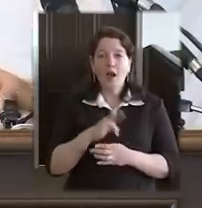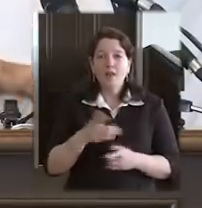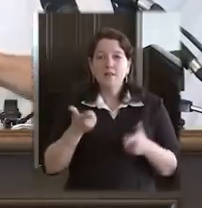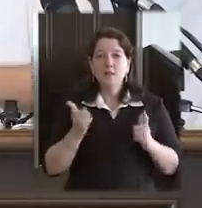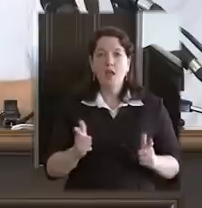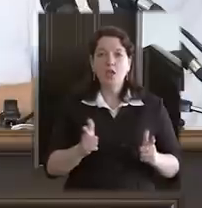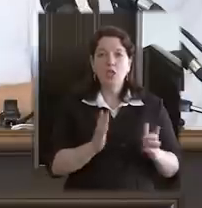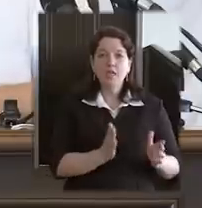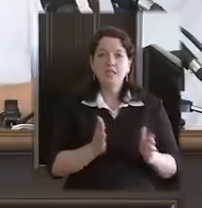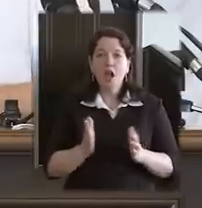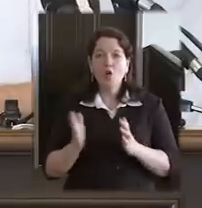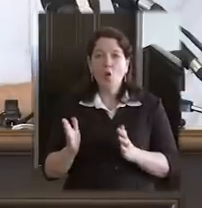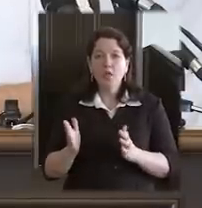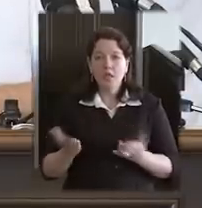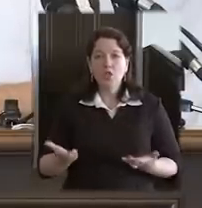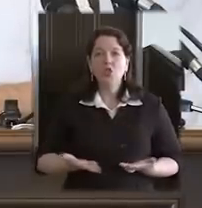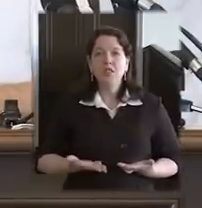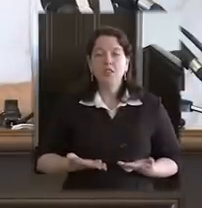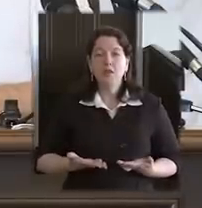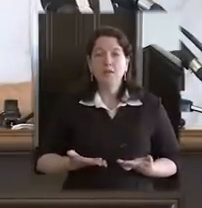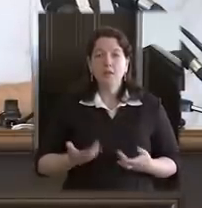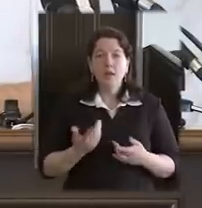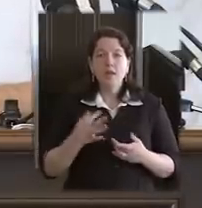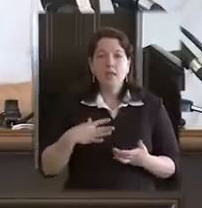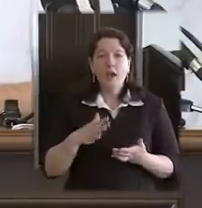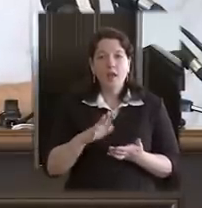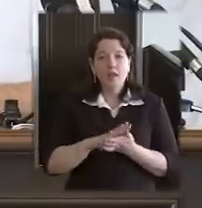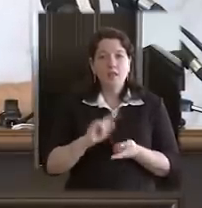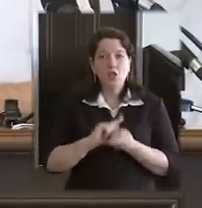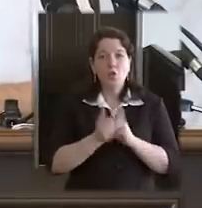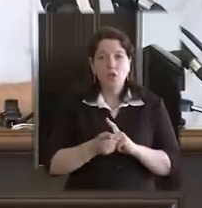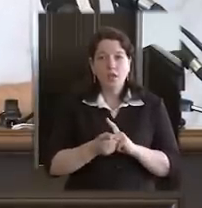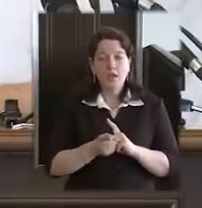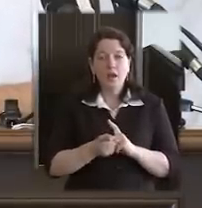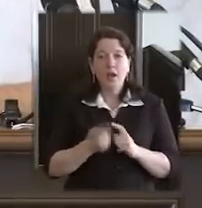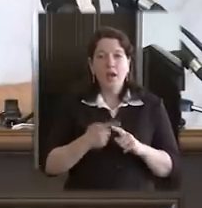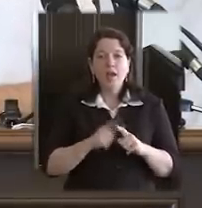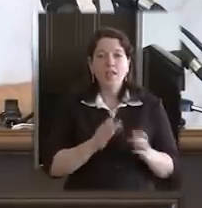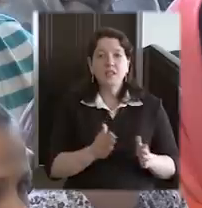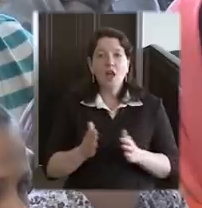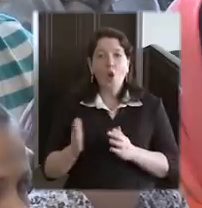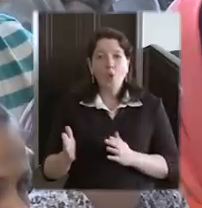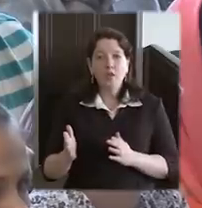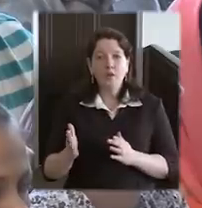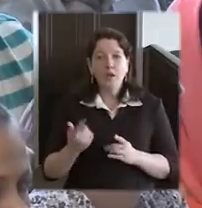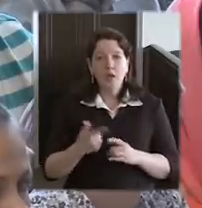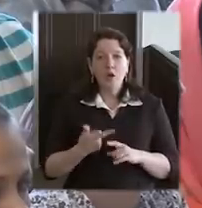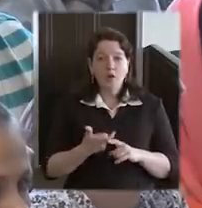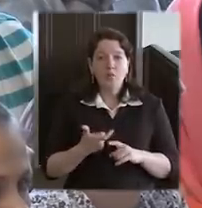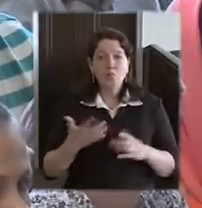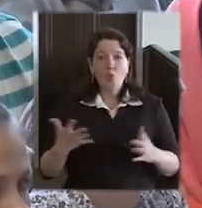законы, нарушение которых столь же, нет, не столь же, конечно, а гораздо